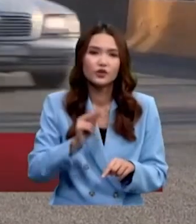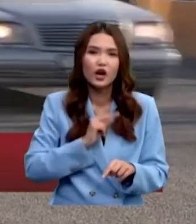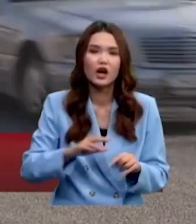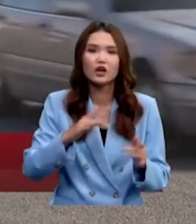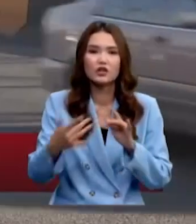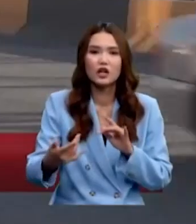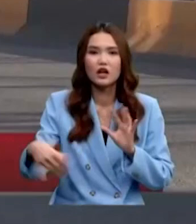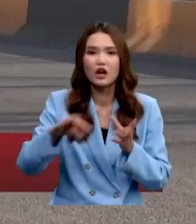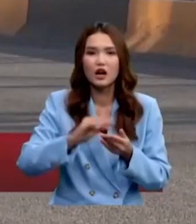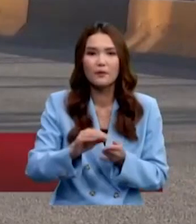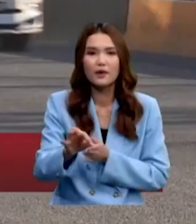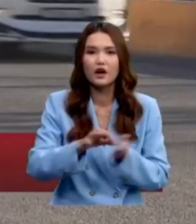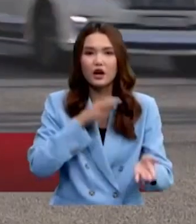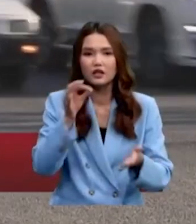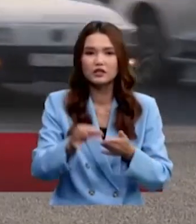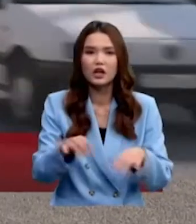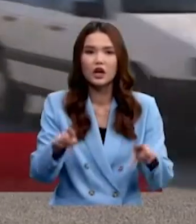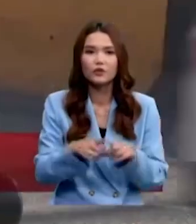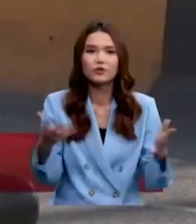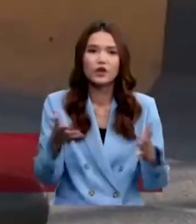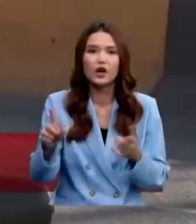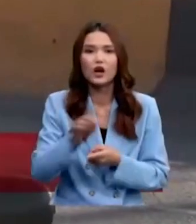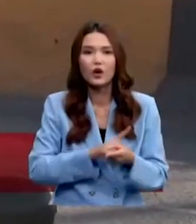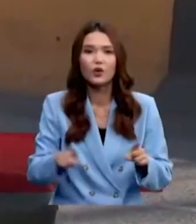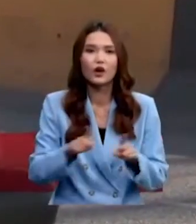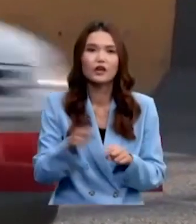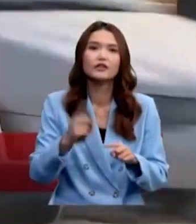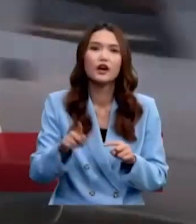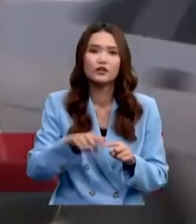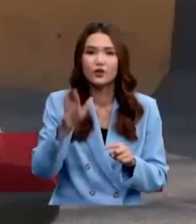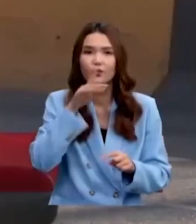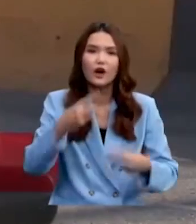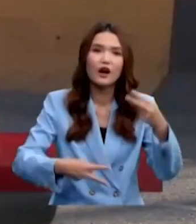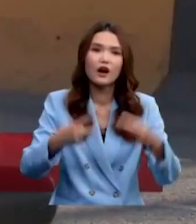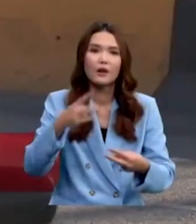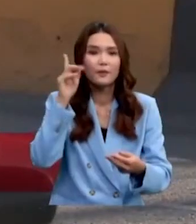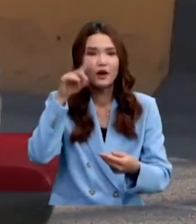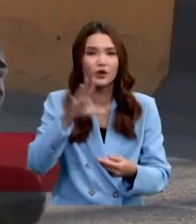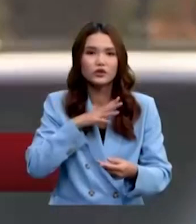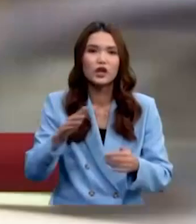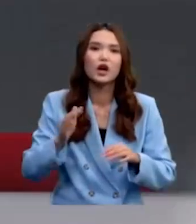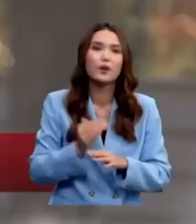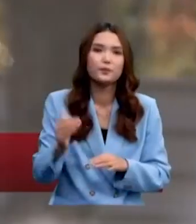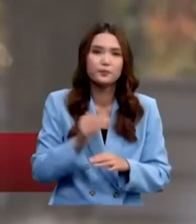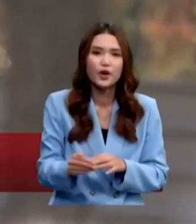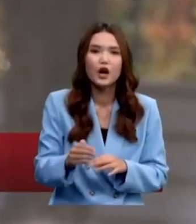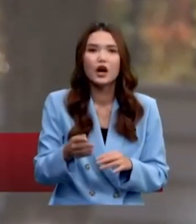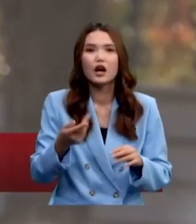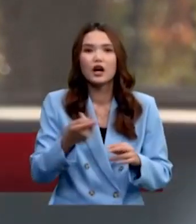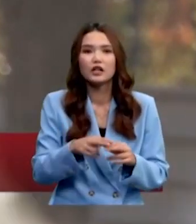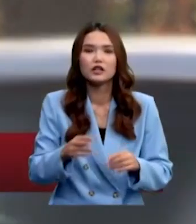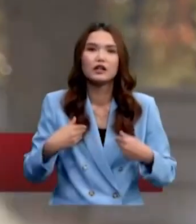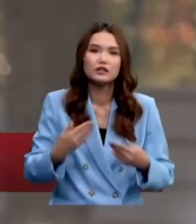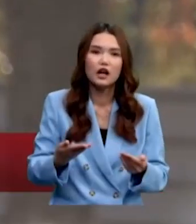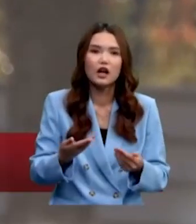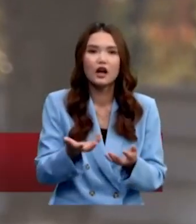мен полицейдің есіне бірдей салатын жобаның қандай нәтиже беретіні алдағы уақытта талдана жатар. Айтпақшы, бұдан былай тоқтатқан полицей сыбайластық